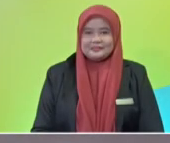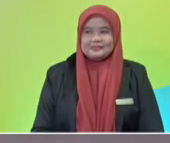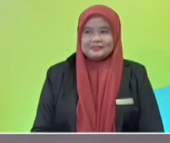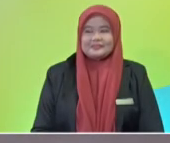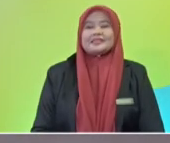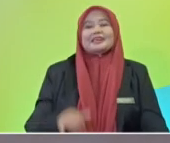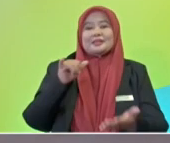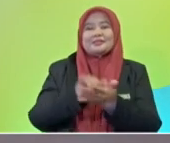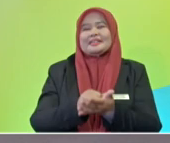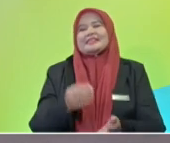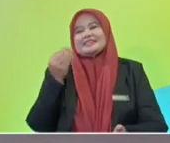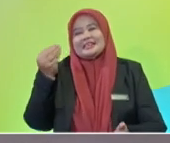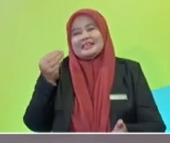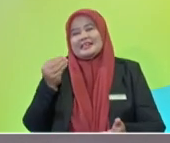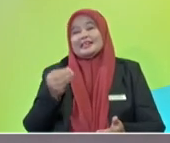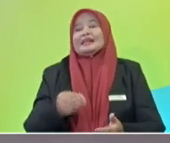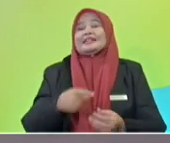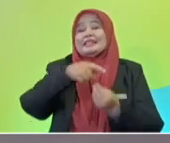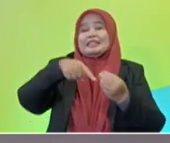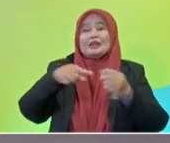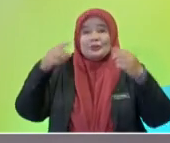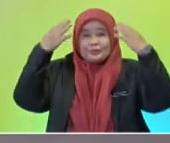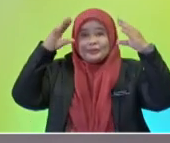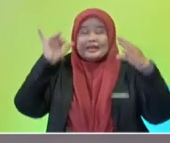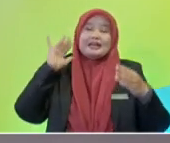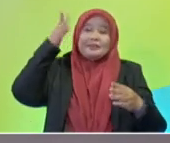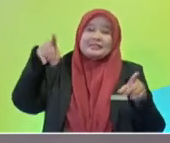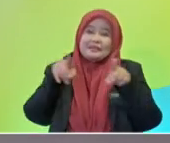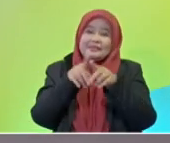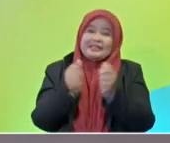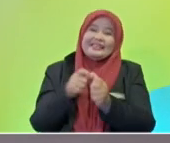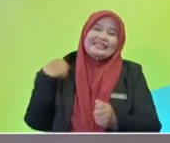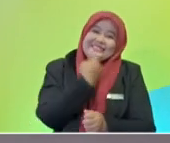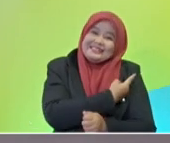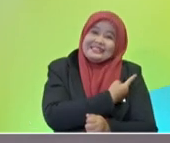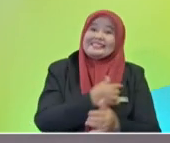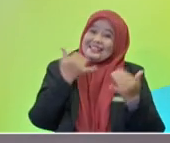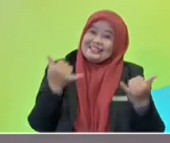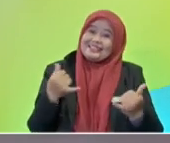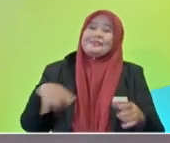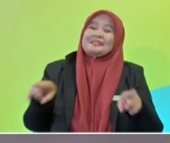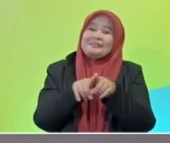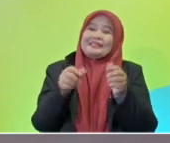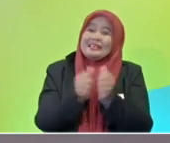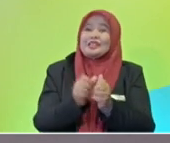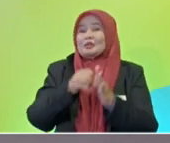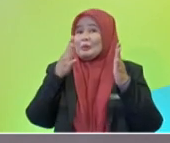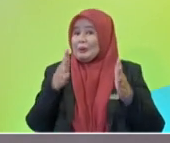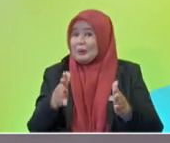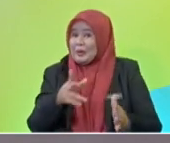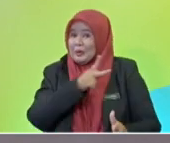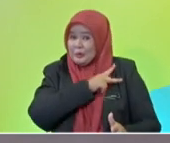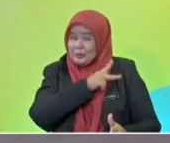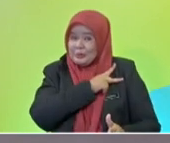itu dia sedikit latar belakang guru yang akan bersama dengan kita Pada hari ini dan di studio saya bersama dengan seorang ketua